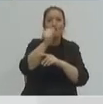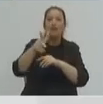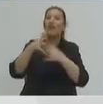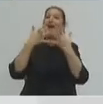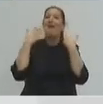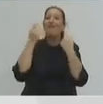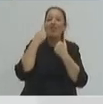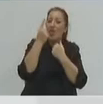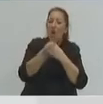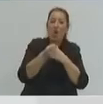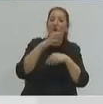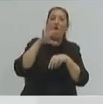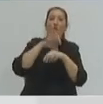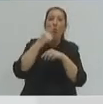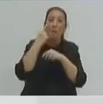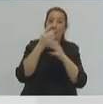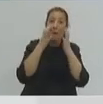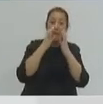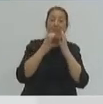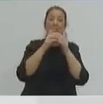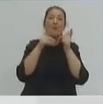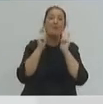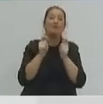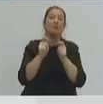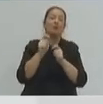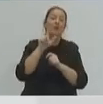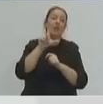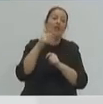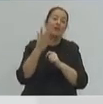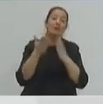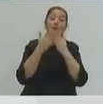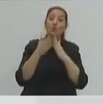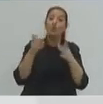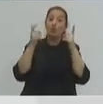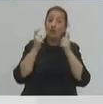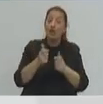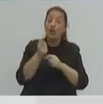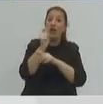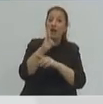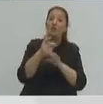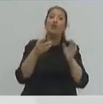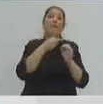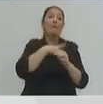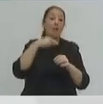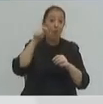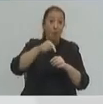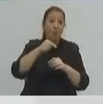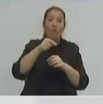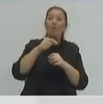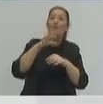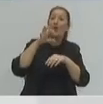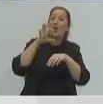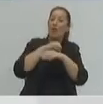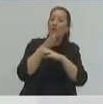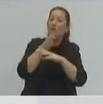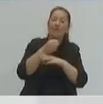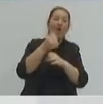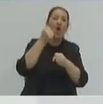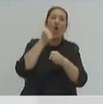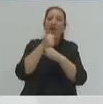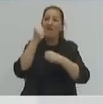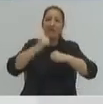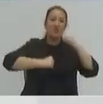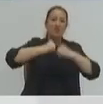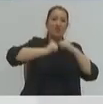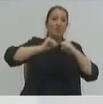hayvan rehabilitasyon merkezlerini hayata geçirmesi lazım. Büyükşehirle ilçe belediyelerin bu rehabilitasyon merkezlerinde görev çatışmaları